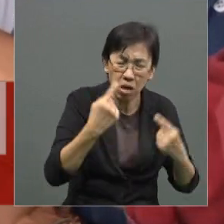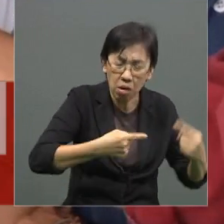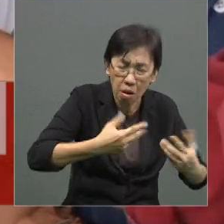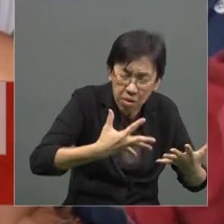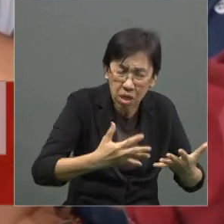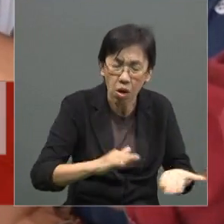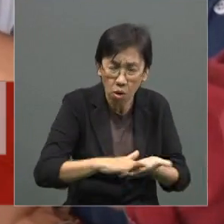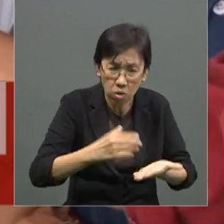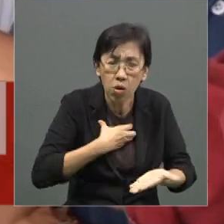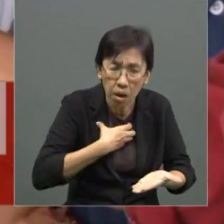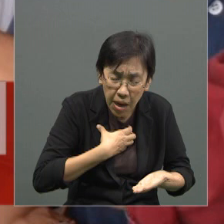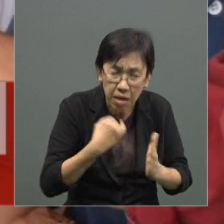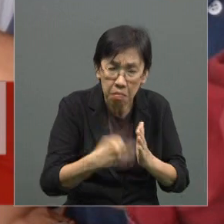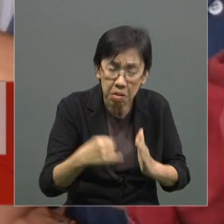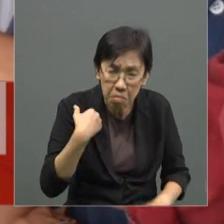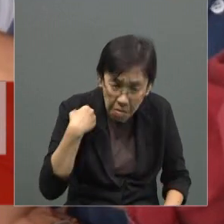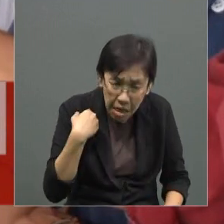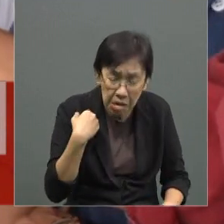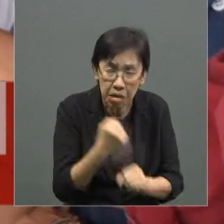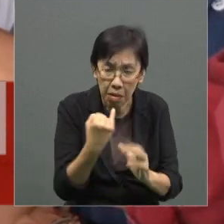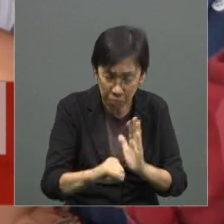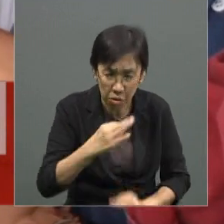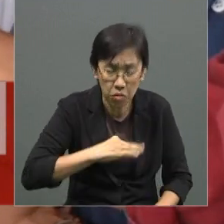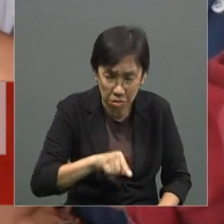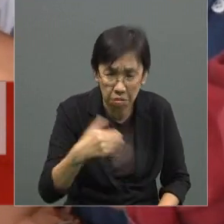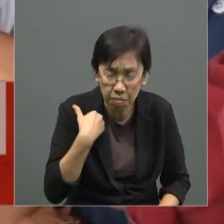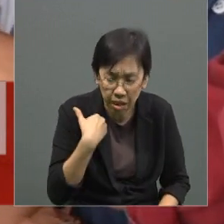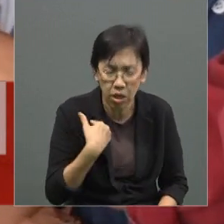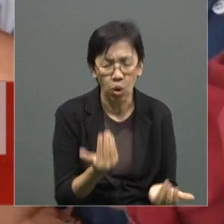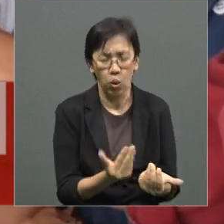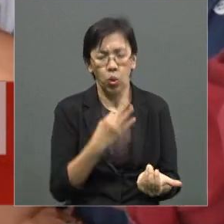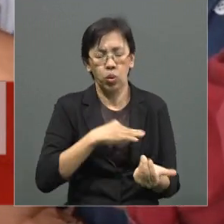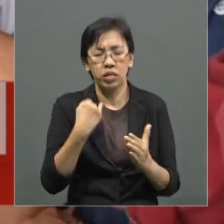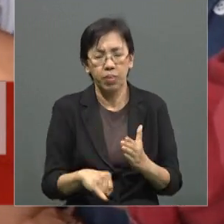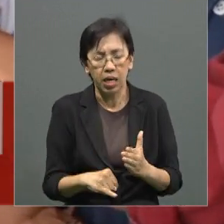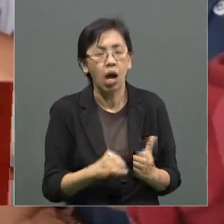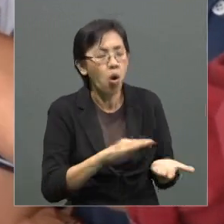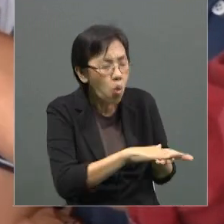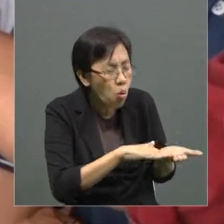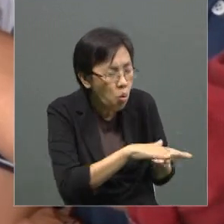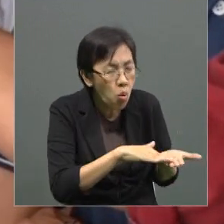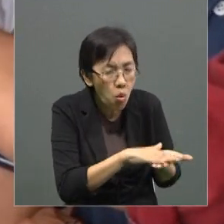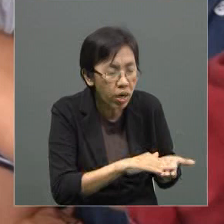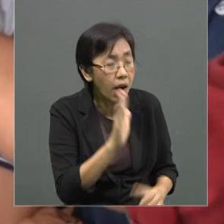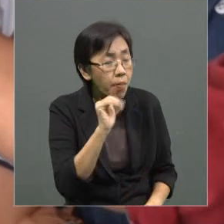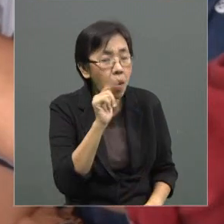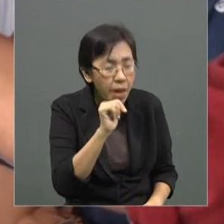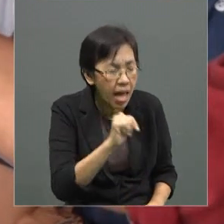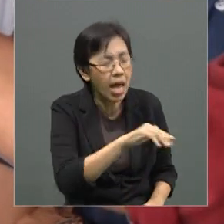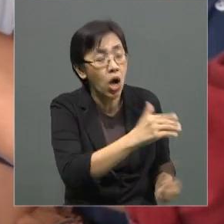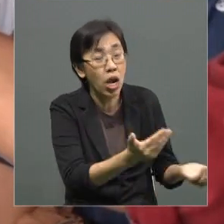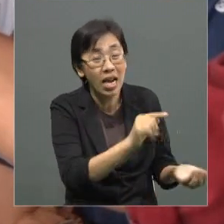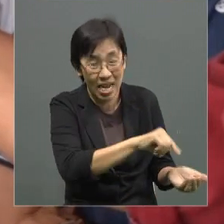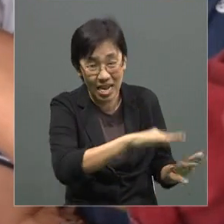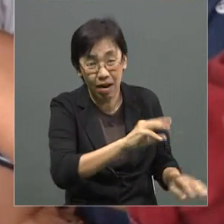ทษไหมเรารู้สึกผิดไหมรู้สึกผิดกับการกระทำที่ทำลงไปไหมเขาก็บอกว่ารู้สึกผิดแล้วเขาก็เลยได้มาขอโทษกันขอโทษพ่อแม่ขอโทษน้องจ